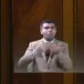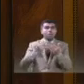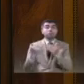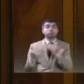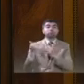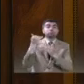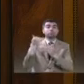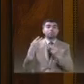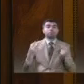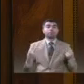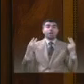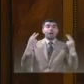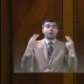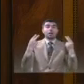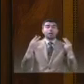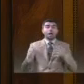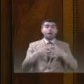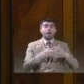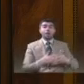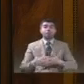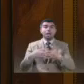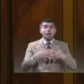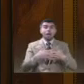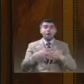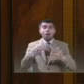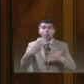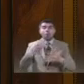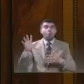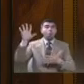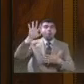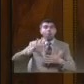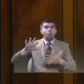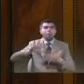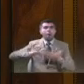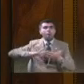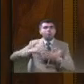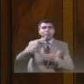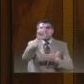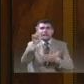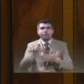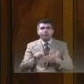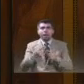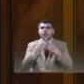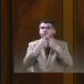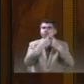المتقدمة والعظمى، وأيضا شملت حتى الدول المتخلفة، ومن بينها